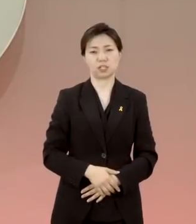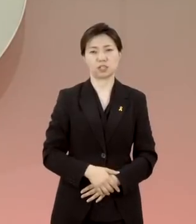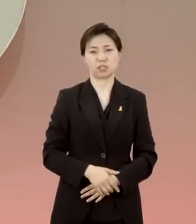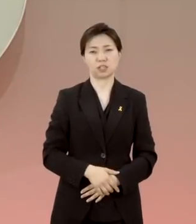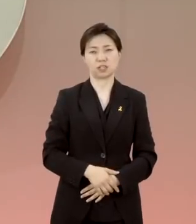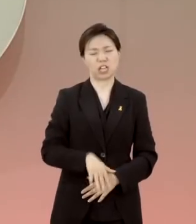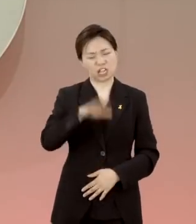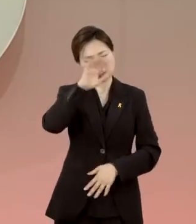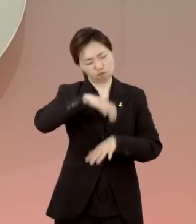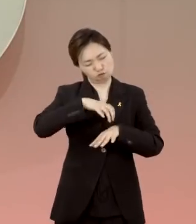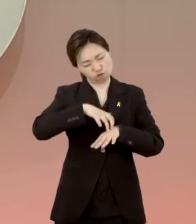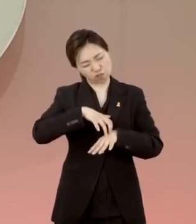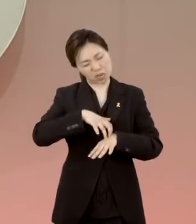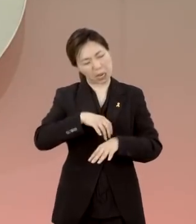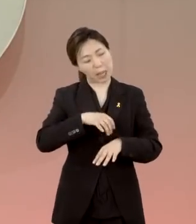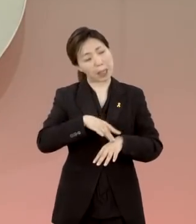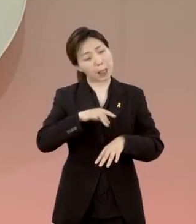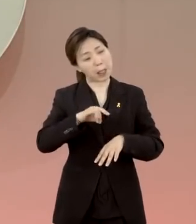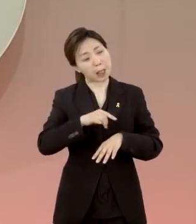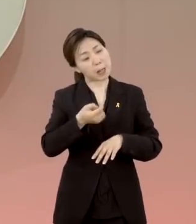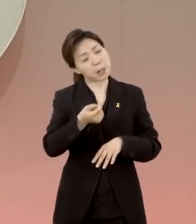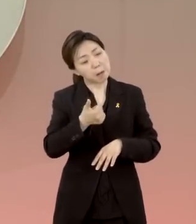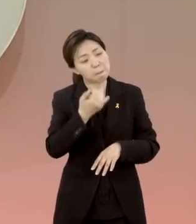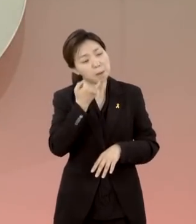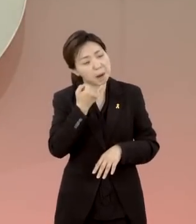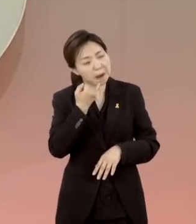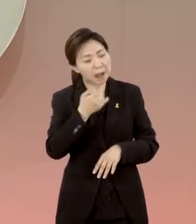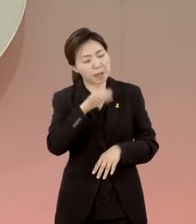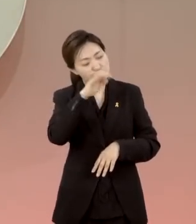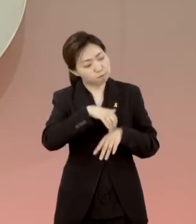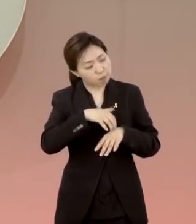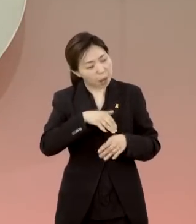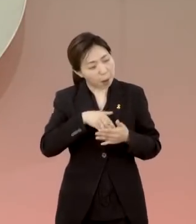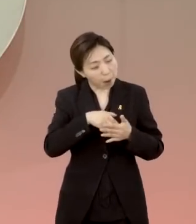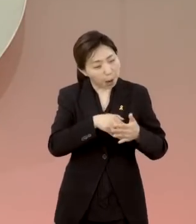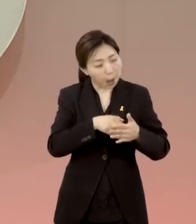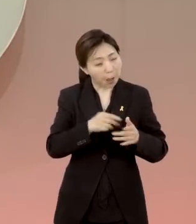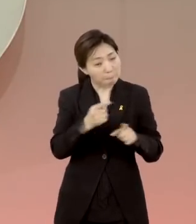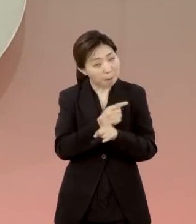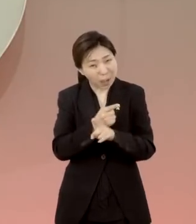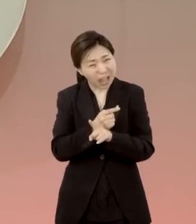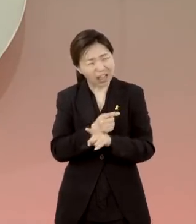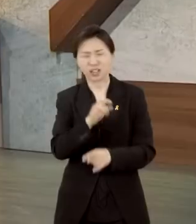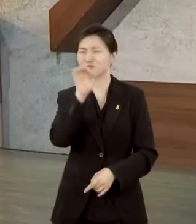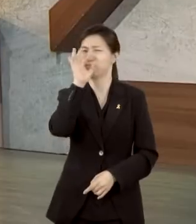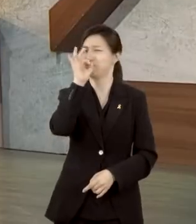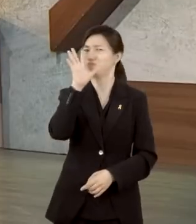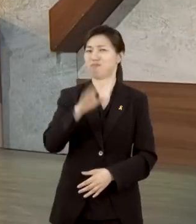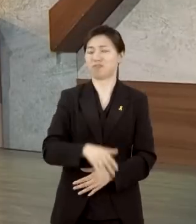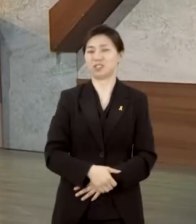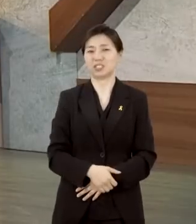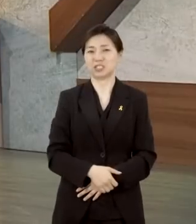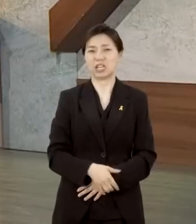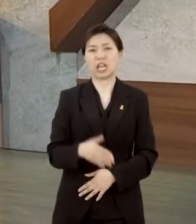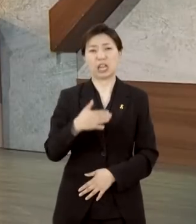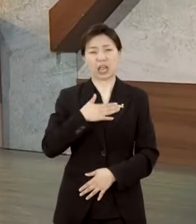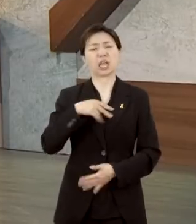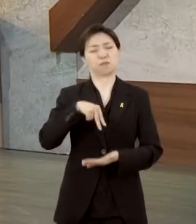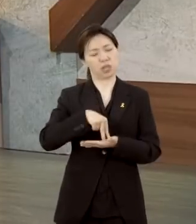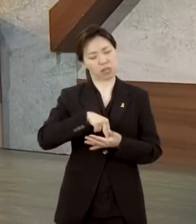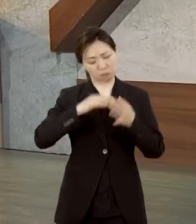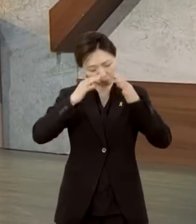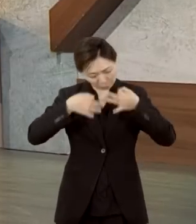웬만큼 수행했다고 해서 우리의 중생들 업에 습관이 쉽게 안 변해요 일단 저도 많이